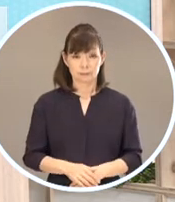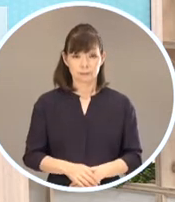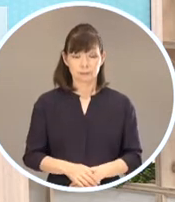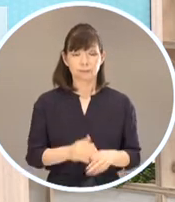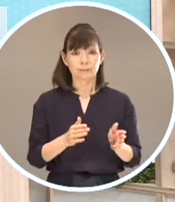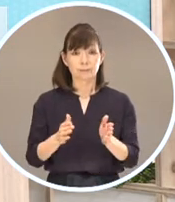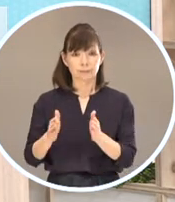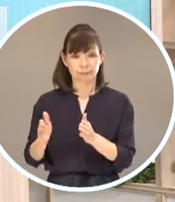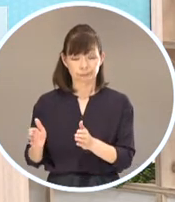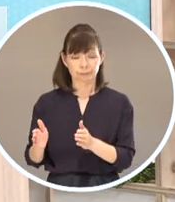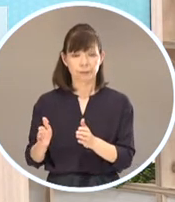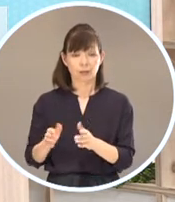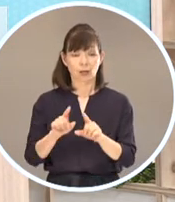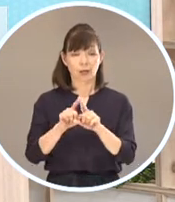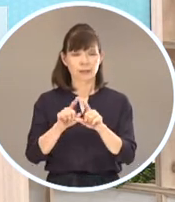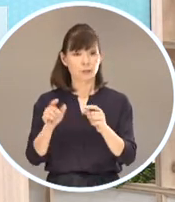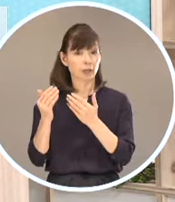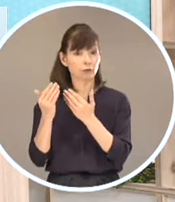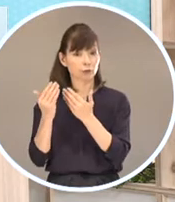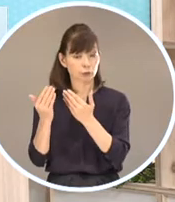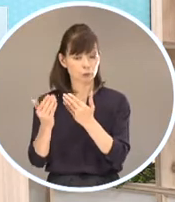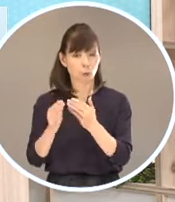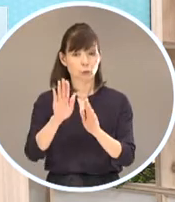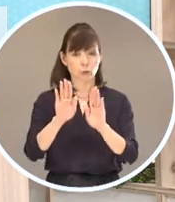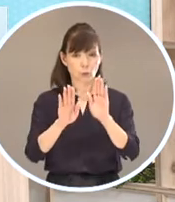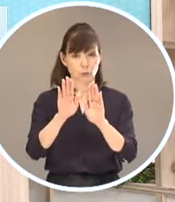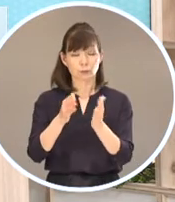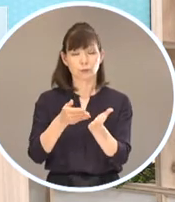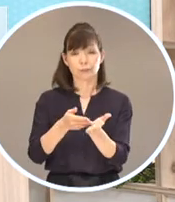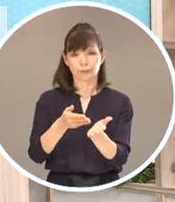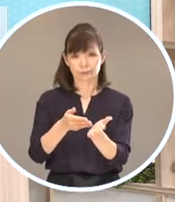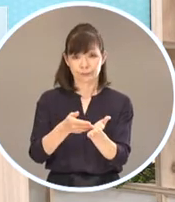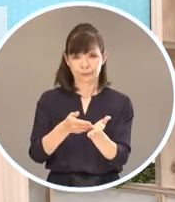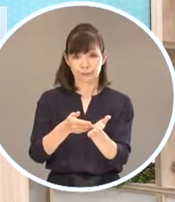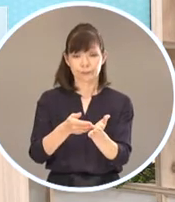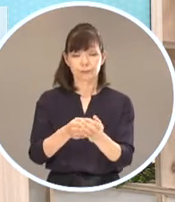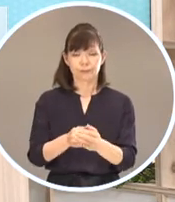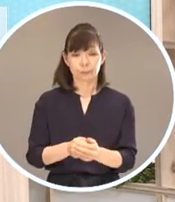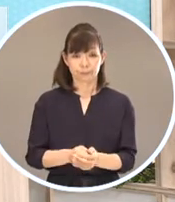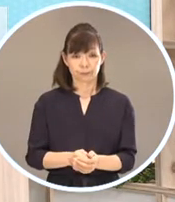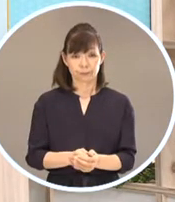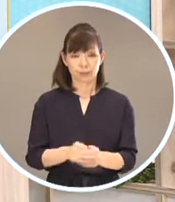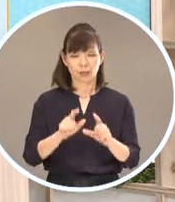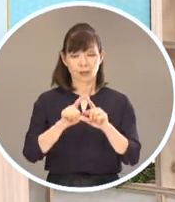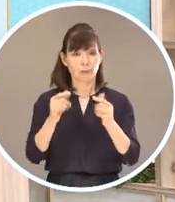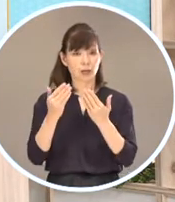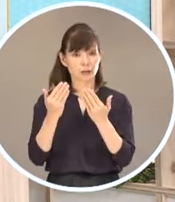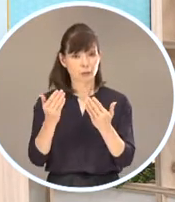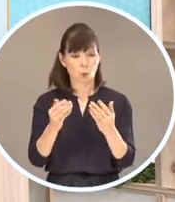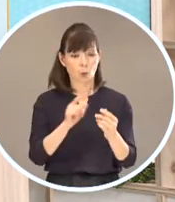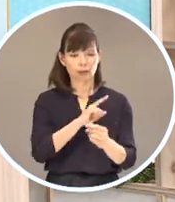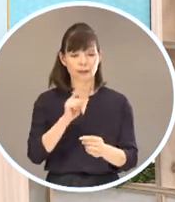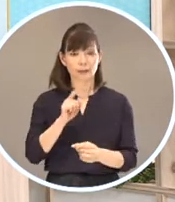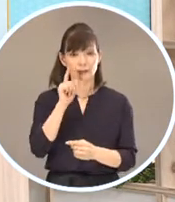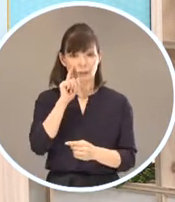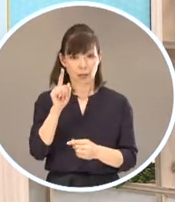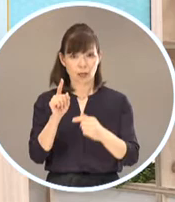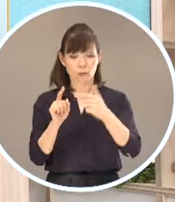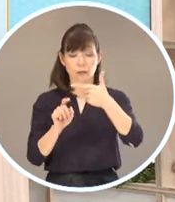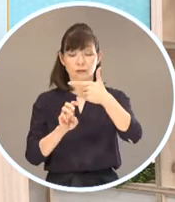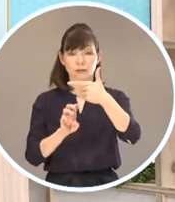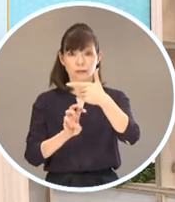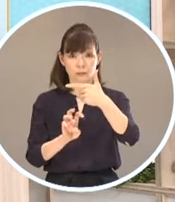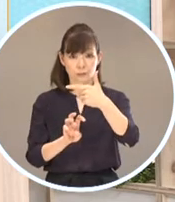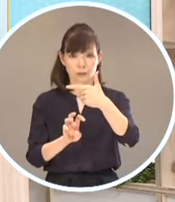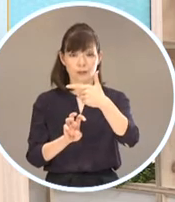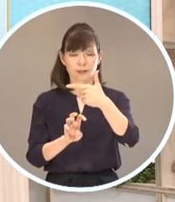は2日間行われた一般質問の様子をご覧いただきます。まずは一般質問1日目の6月30日